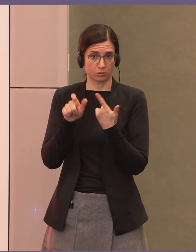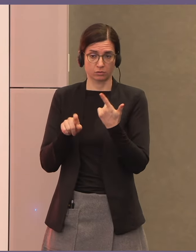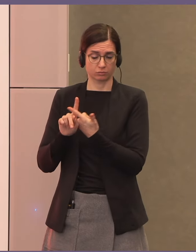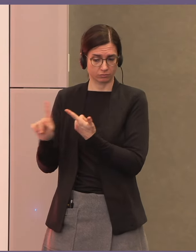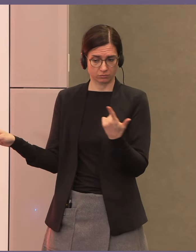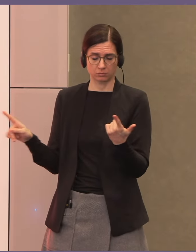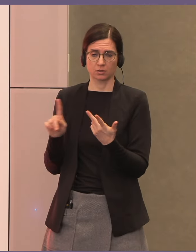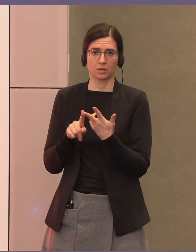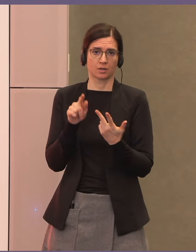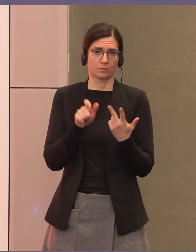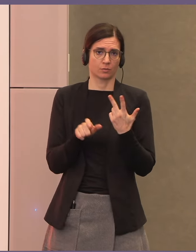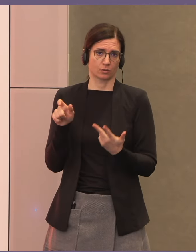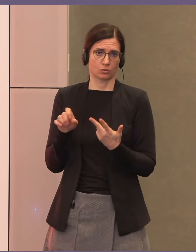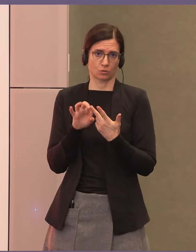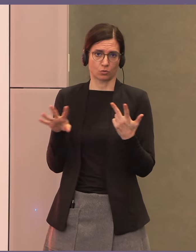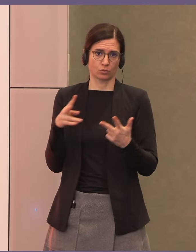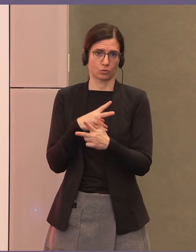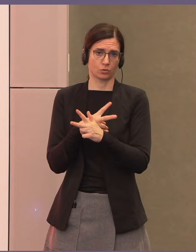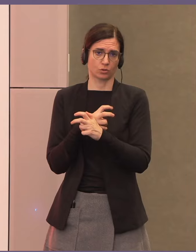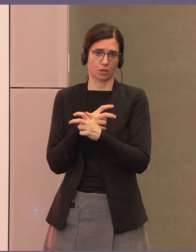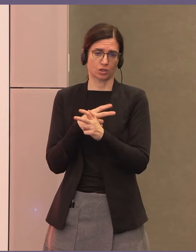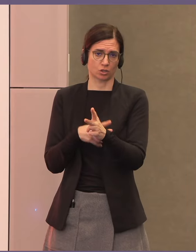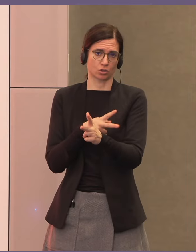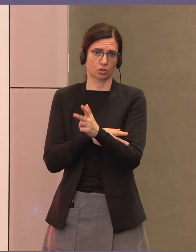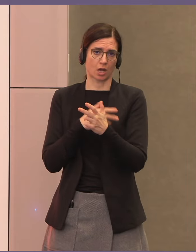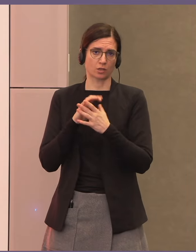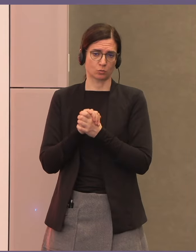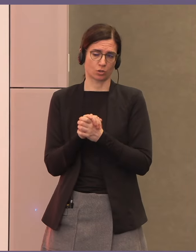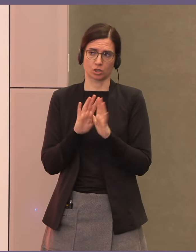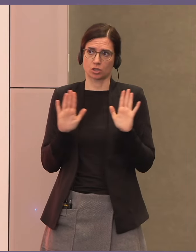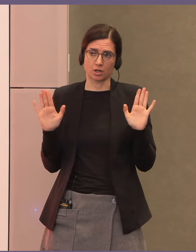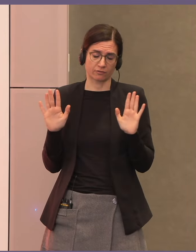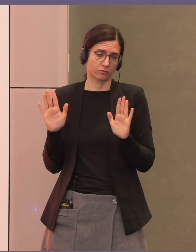und Personen ohne österreichische Staatsbürgerschaft.